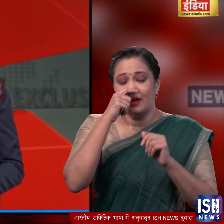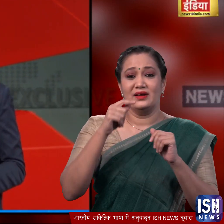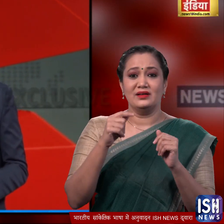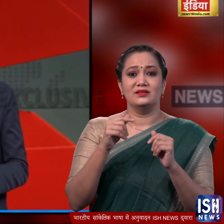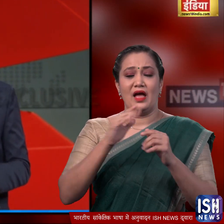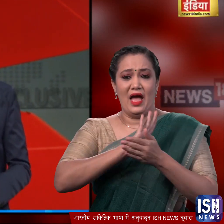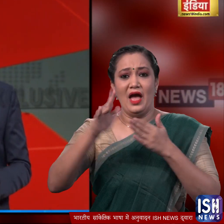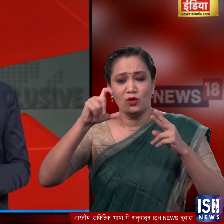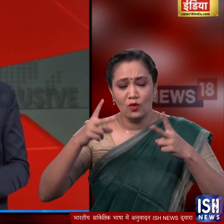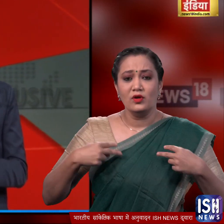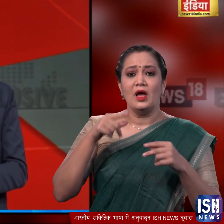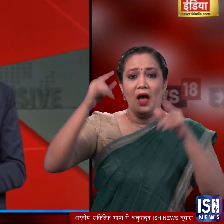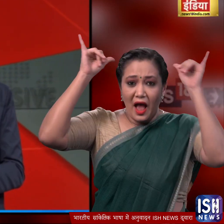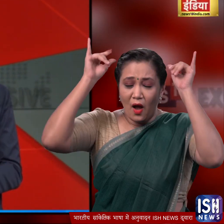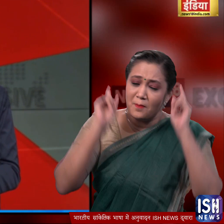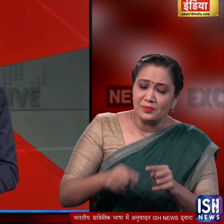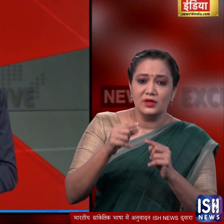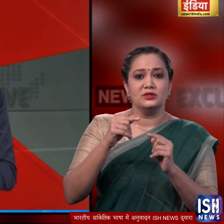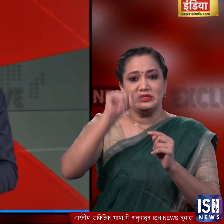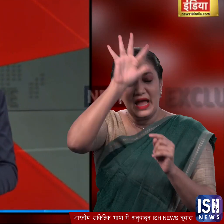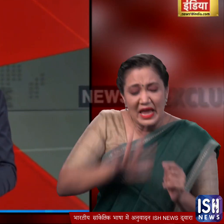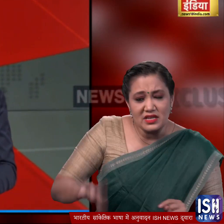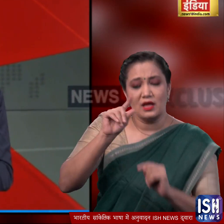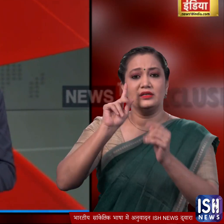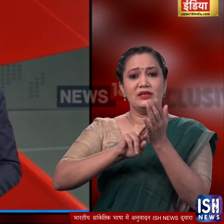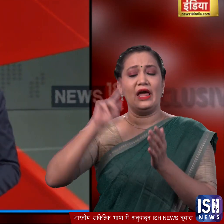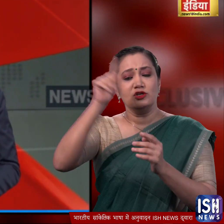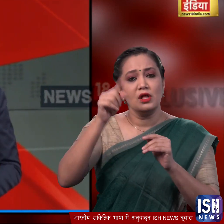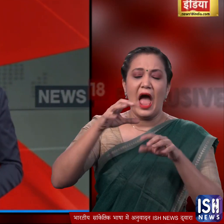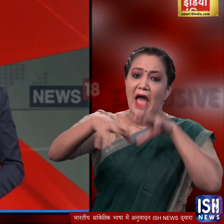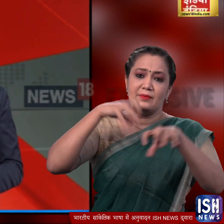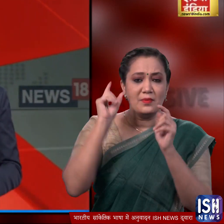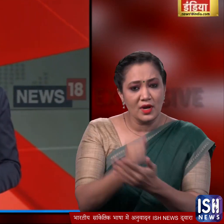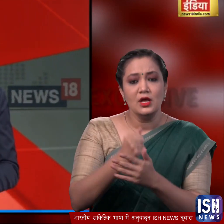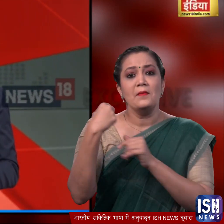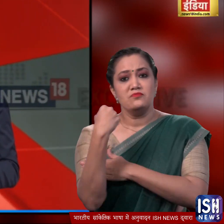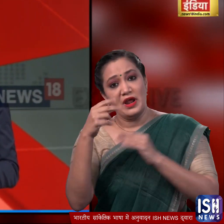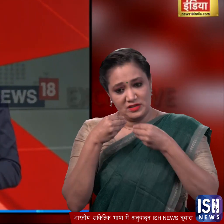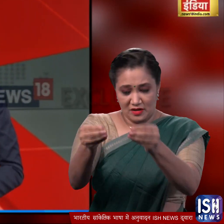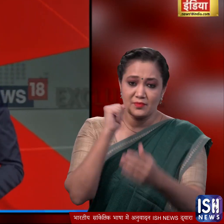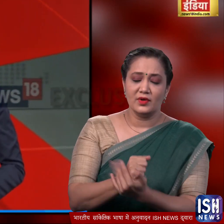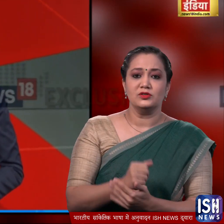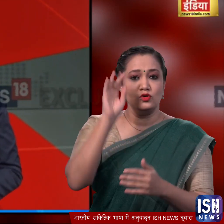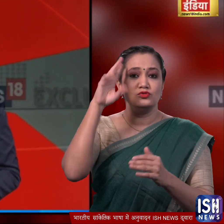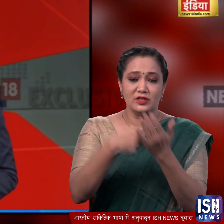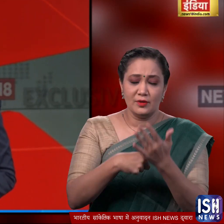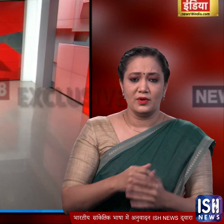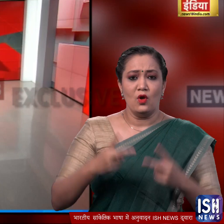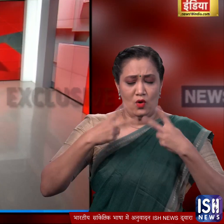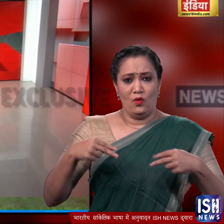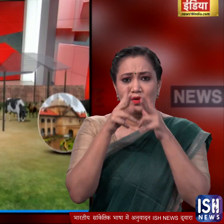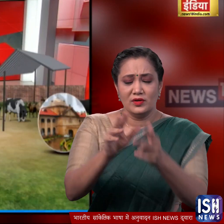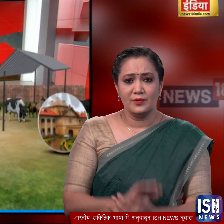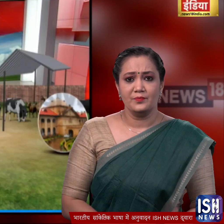के लिए गाय को राष्ट्रीय पशु घोषित करना चाहिए और उसे मौलिक अधिकार देने चाहिए। न्यूज़ 18 के अजीत सिंह की रिपोर्ट है कि अदालत